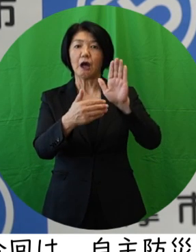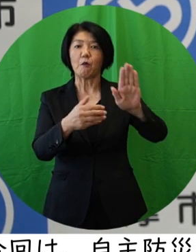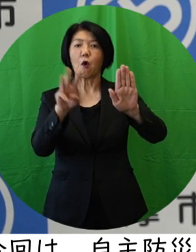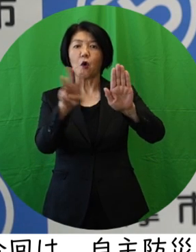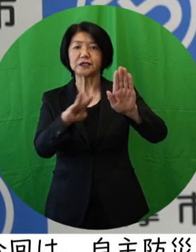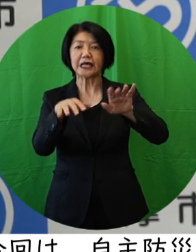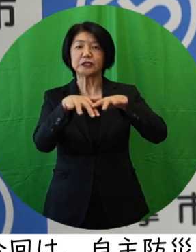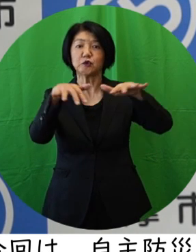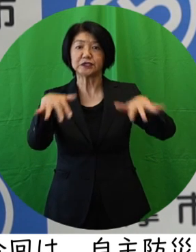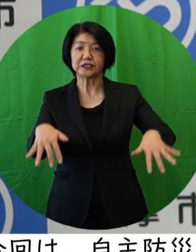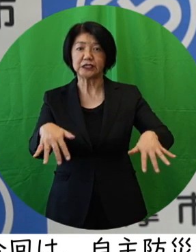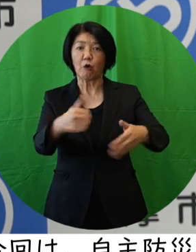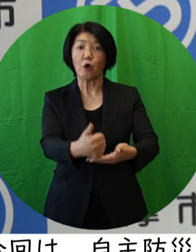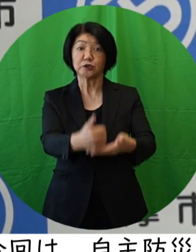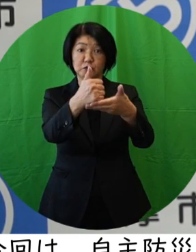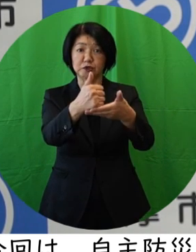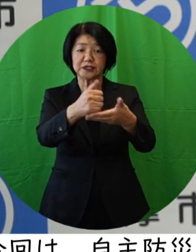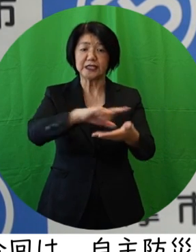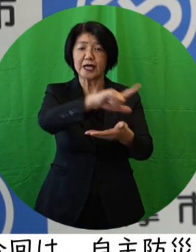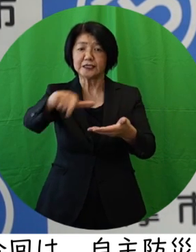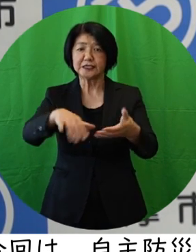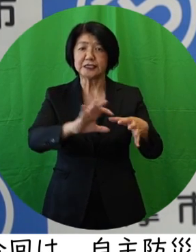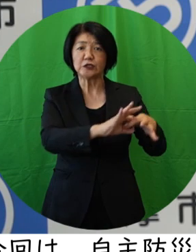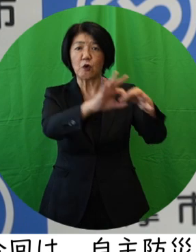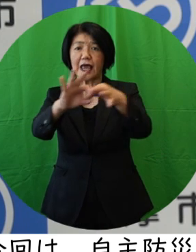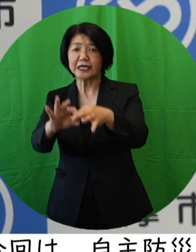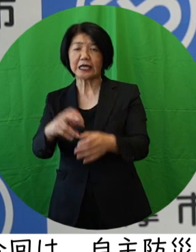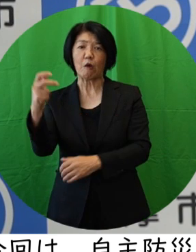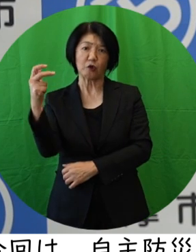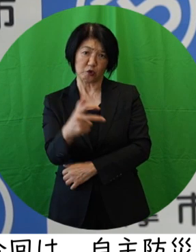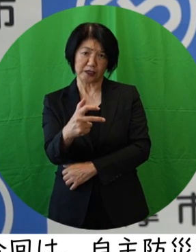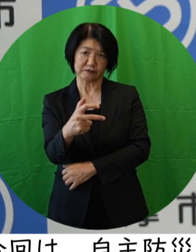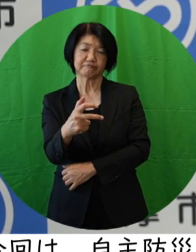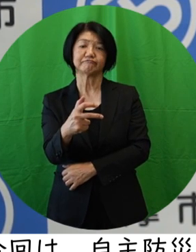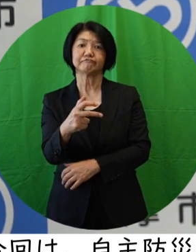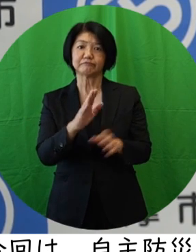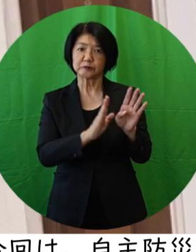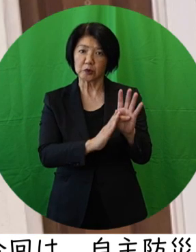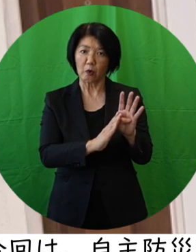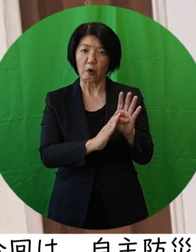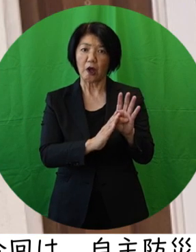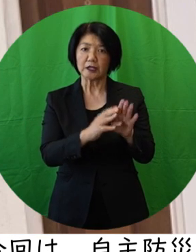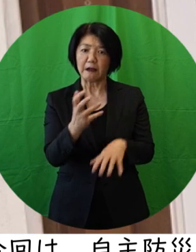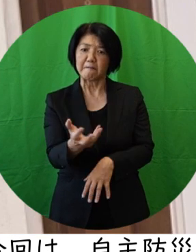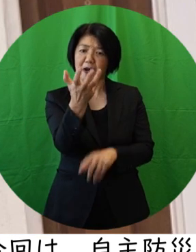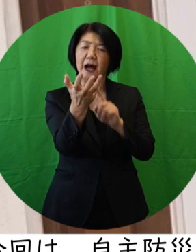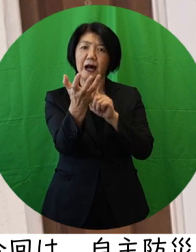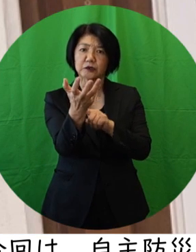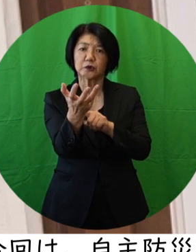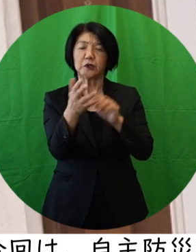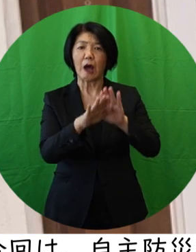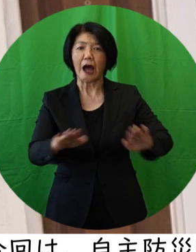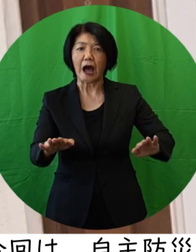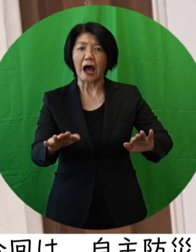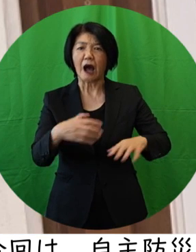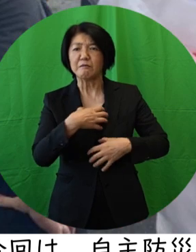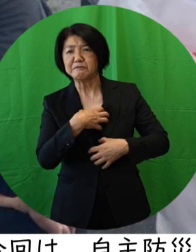に地域の連携強化を図るとともに災害発生時の安比